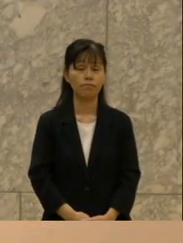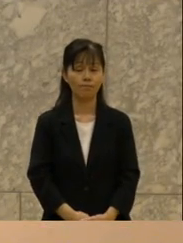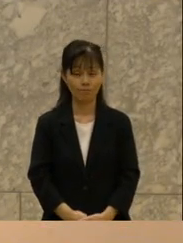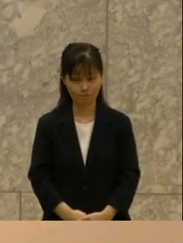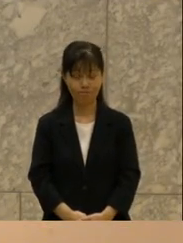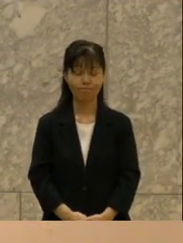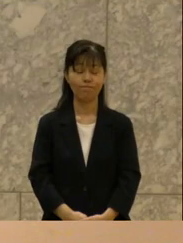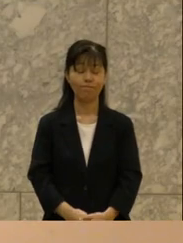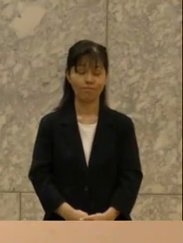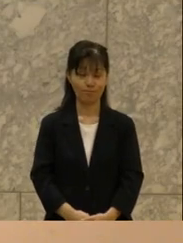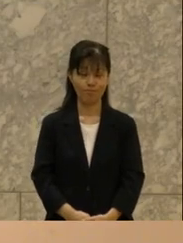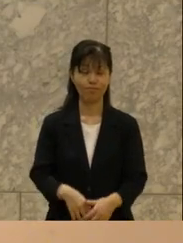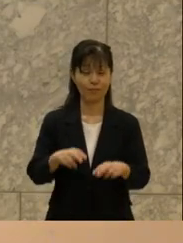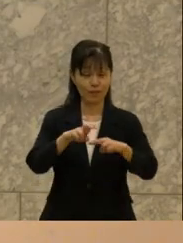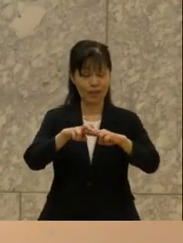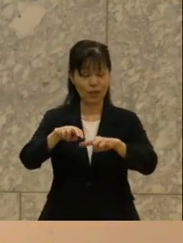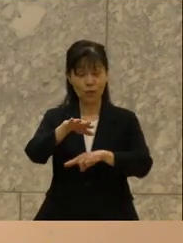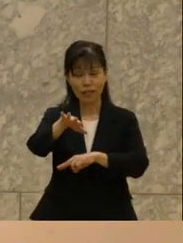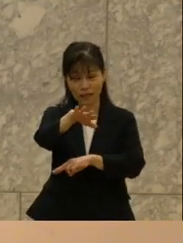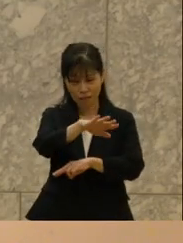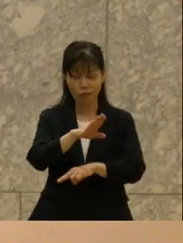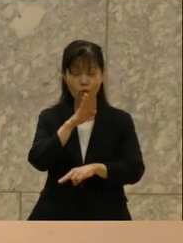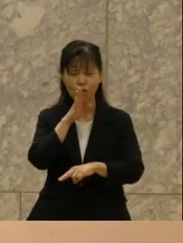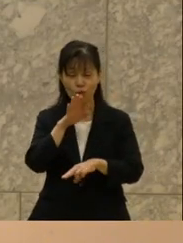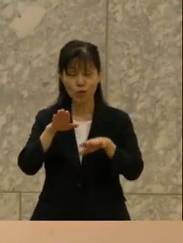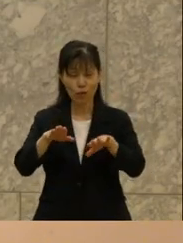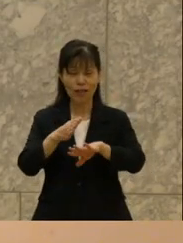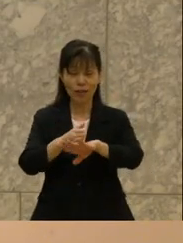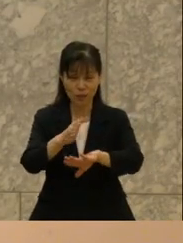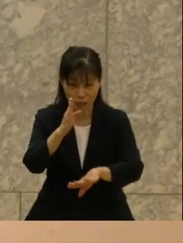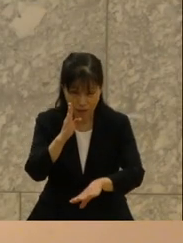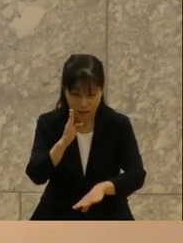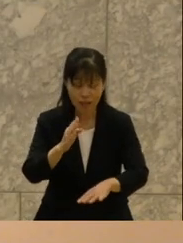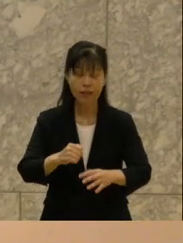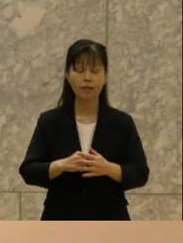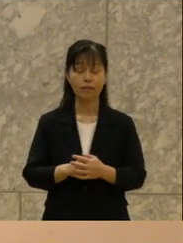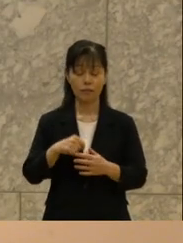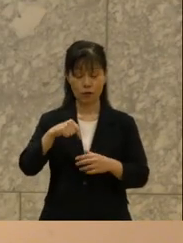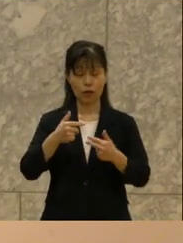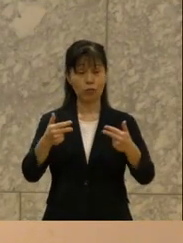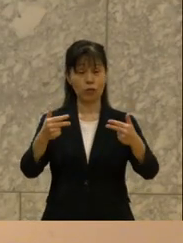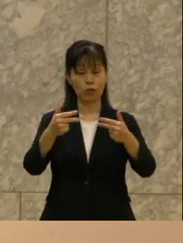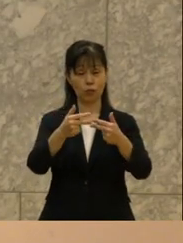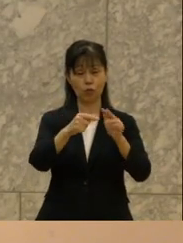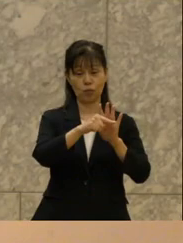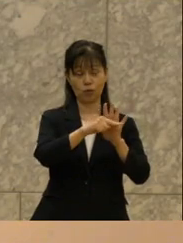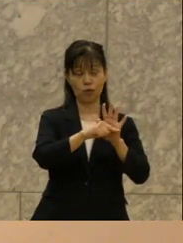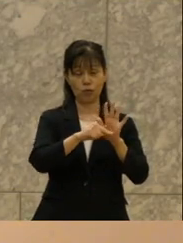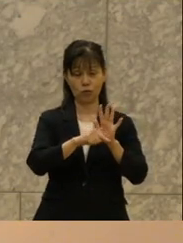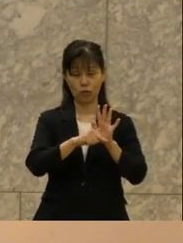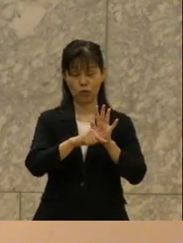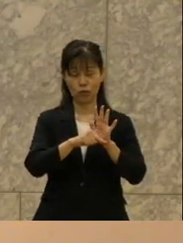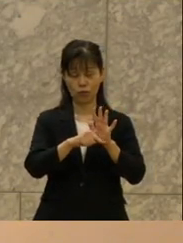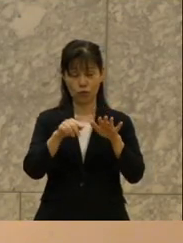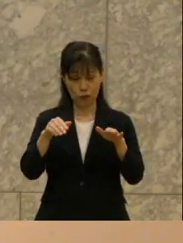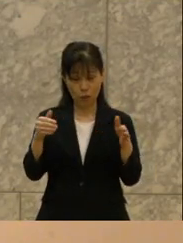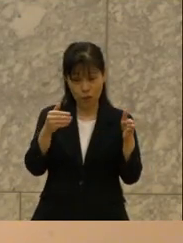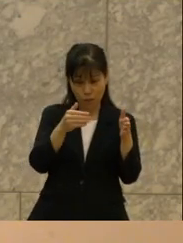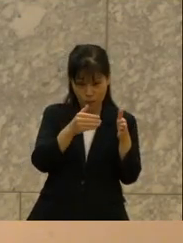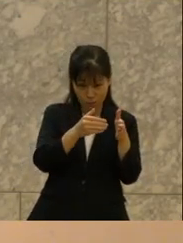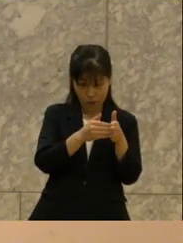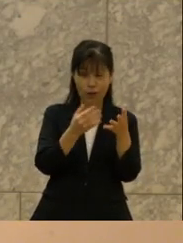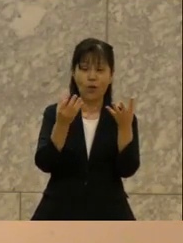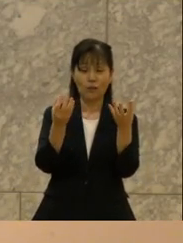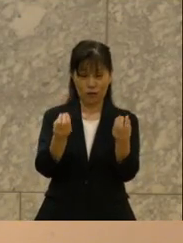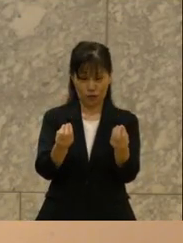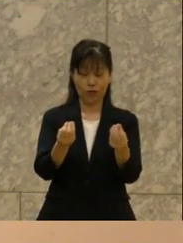ご来場の皆さん本日は本当にありがとうございましたシンポジウムのプログラムはこちらで全て終了と